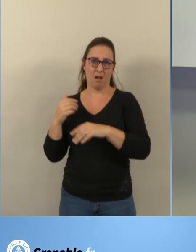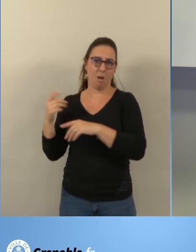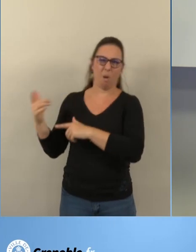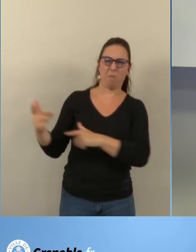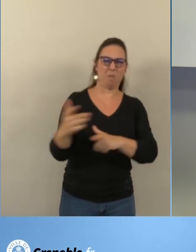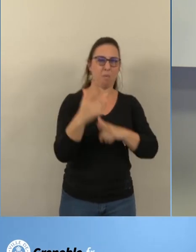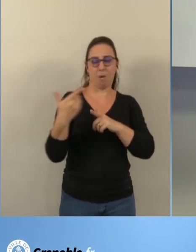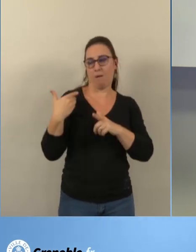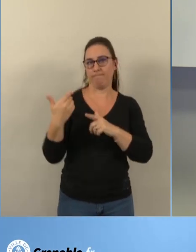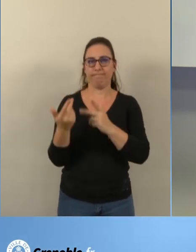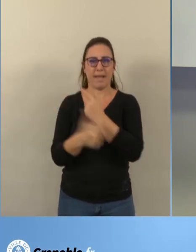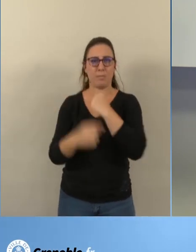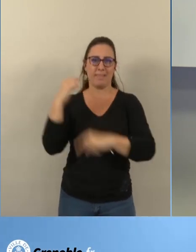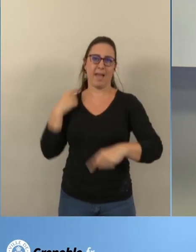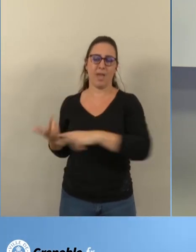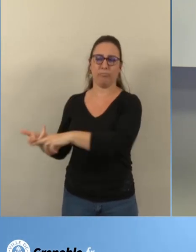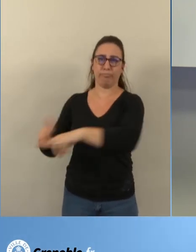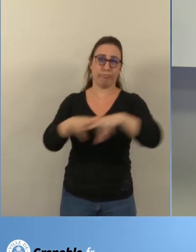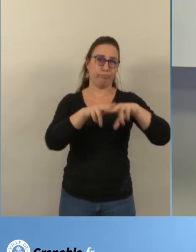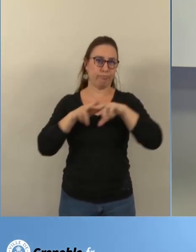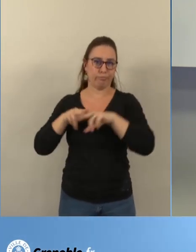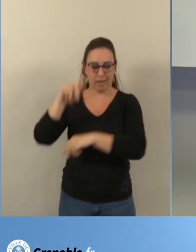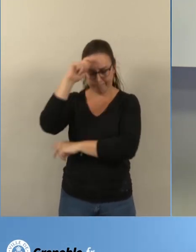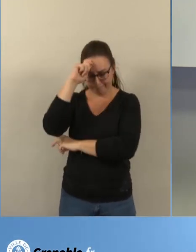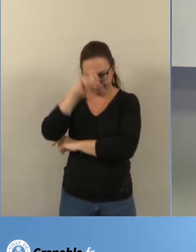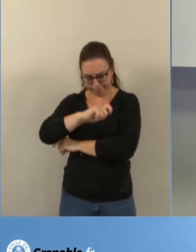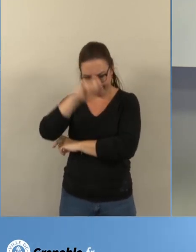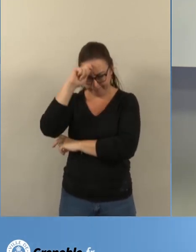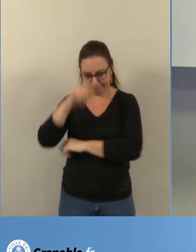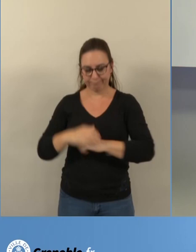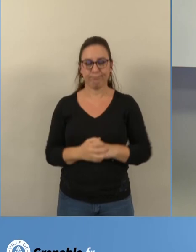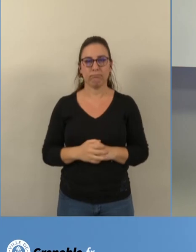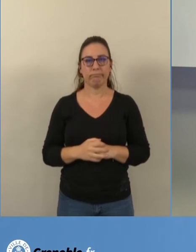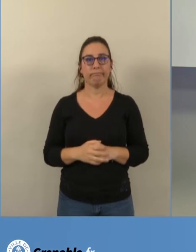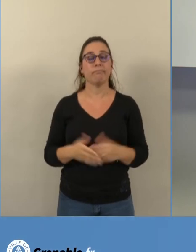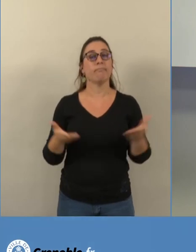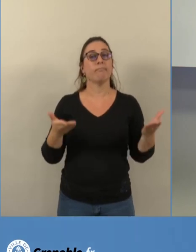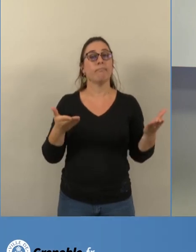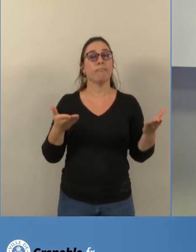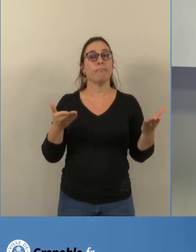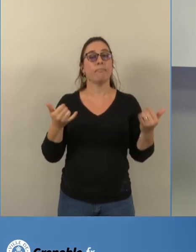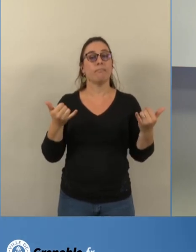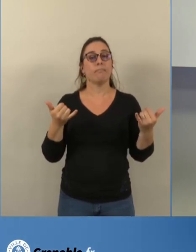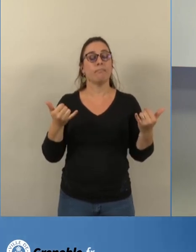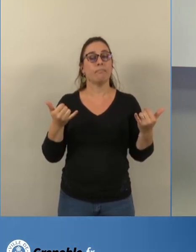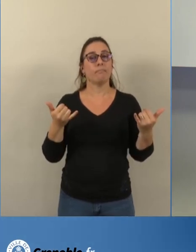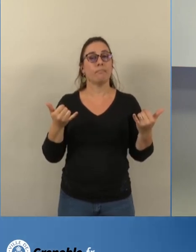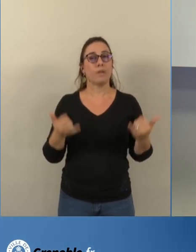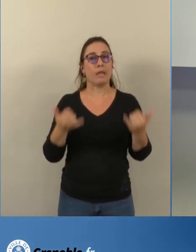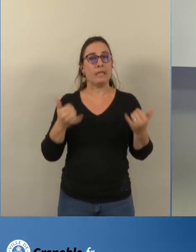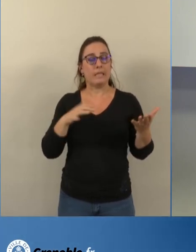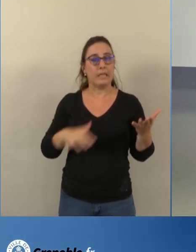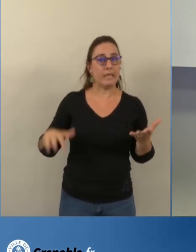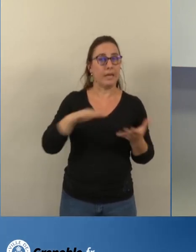vies humaines la semaine dernière beaucoup plus près de nous je pense également